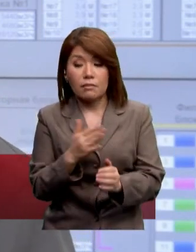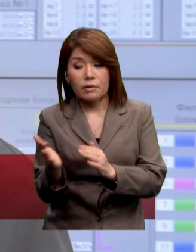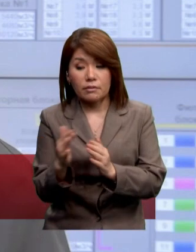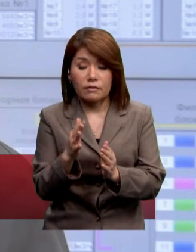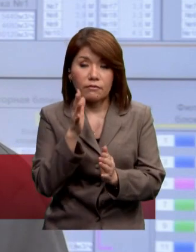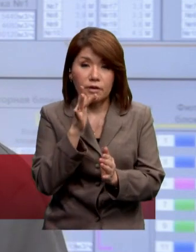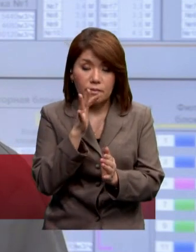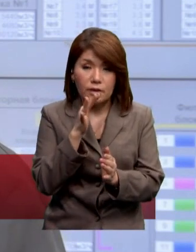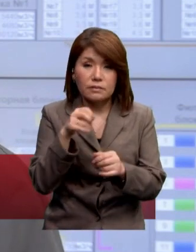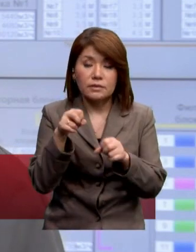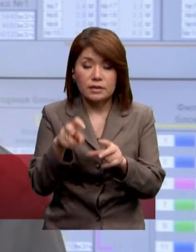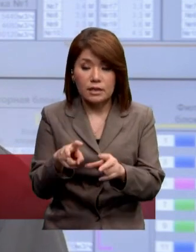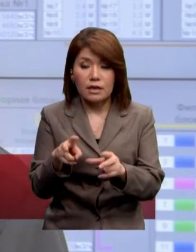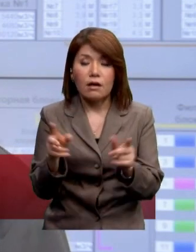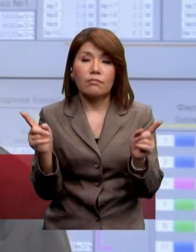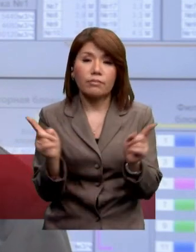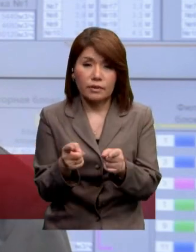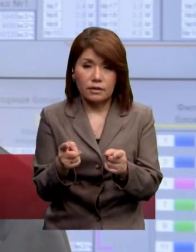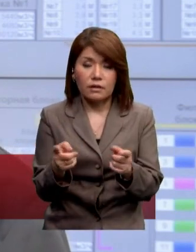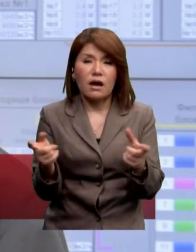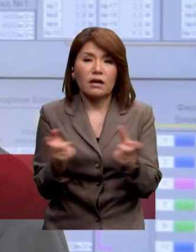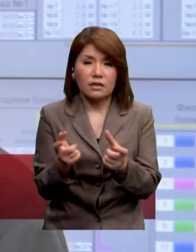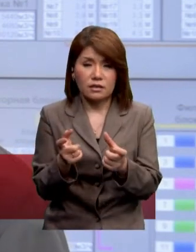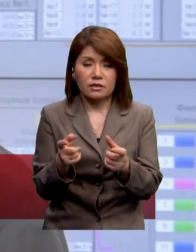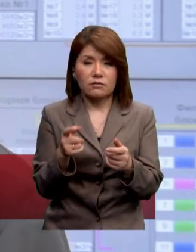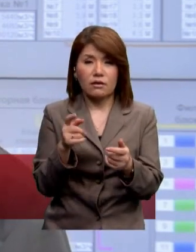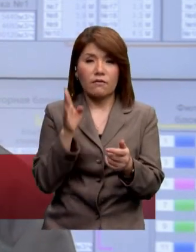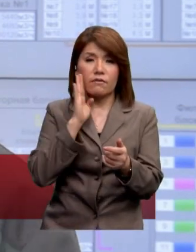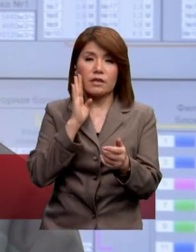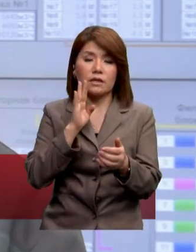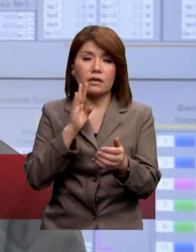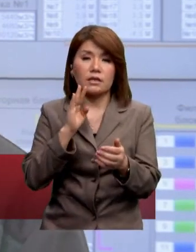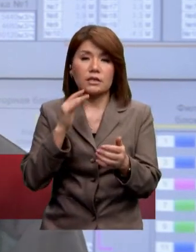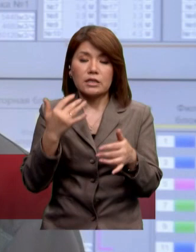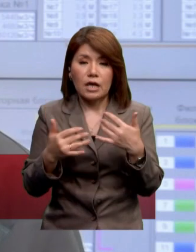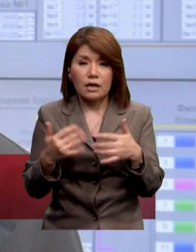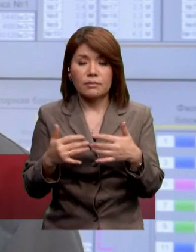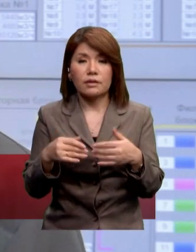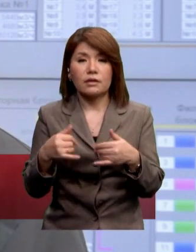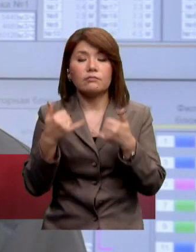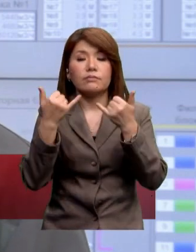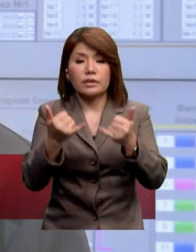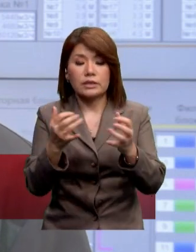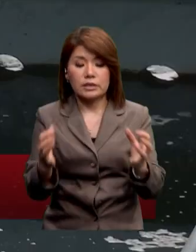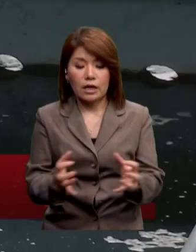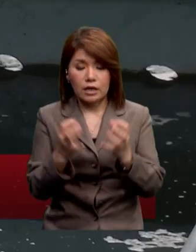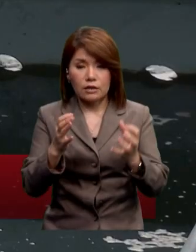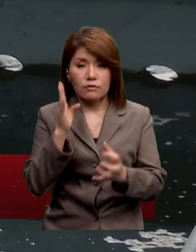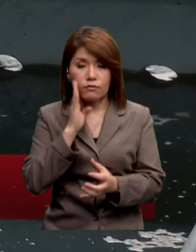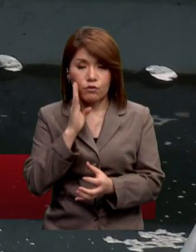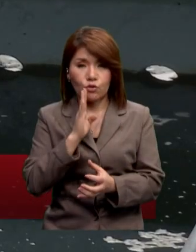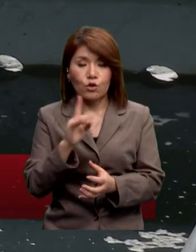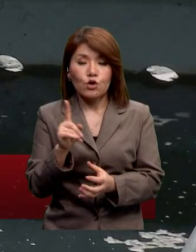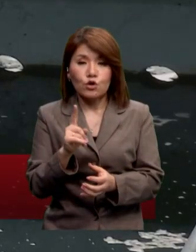пиковыми временами нам придется ограничивать немножко давление, понижать давление, чтобы сохранить воду.